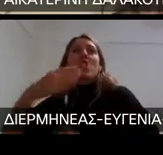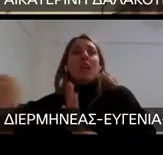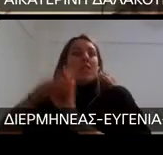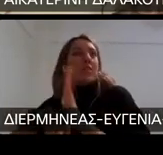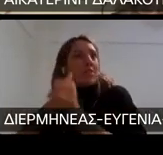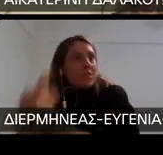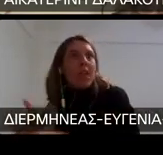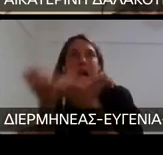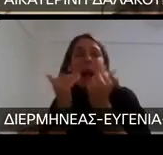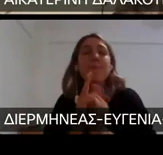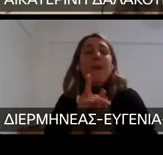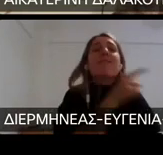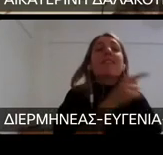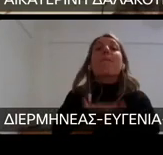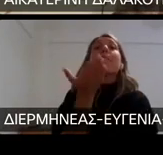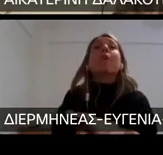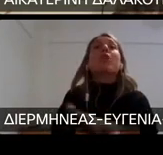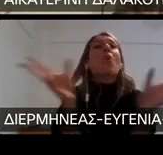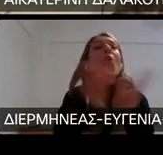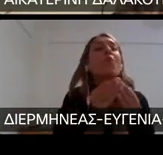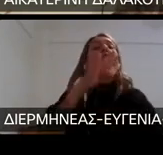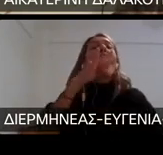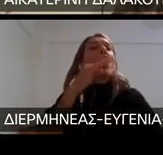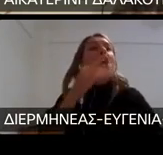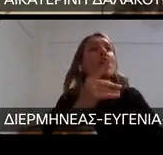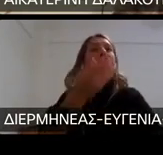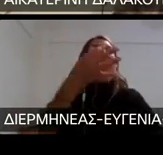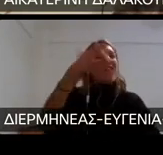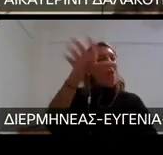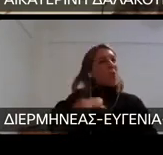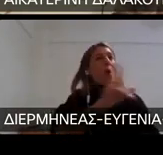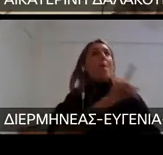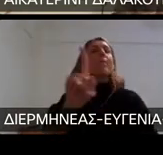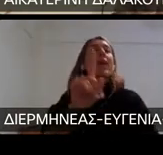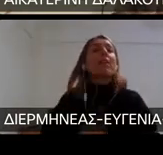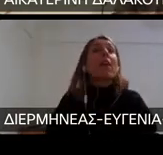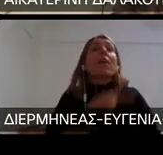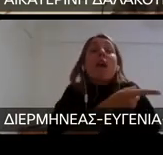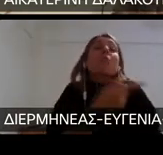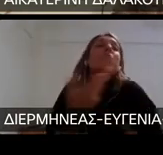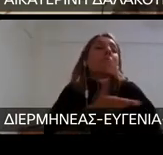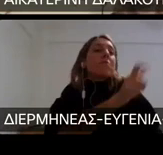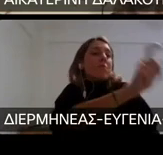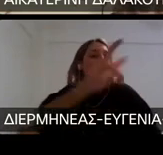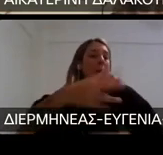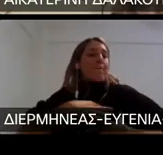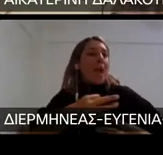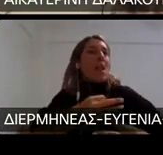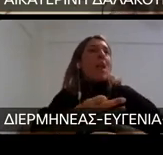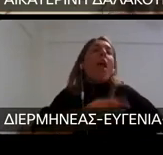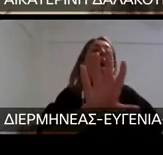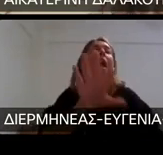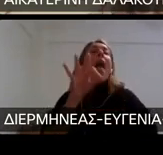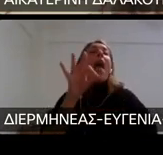βιβλιογραφία προτάσεις για μια γλώσσα χωρίς γλωσσικό σεξισμό και αφήνει την επιλογή στα μέλη του. Και οι λόγοι γι' αυτό